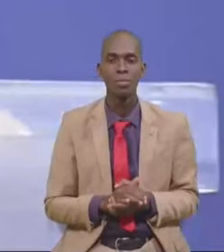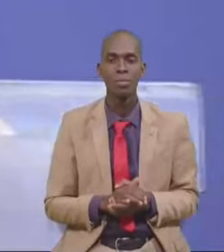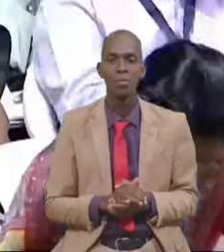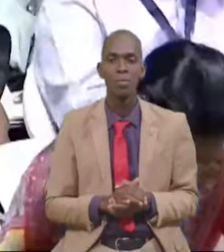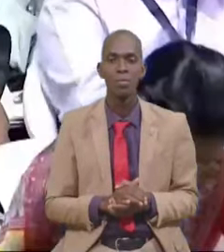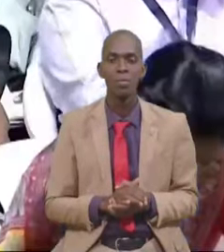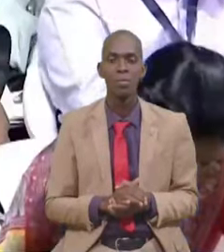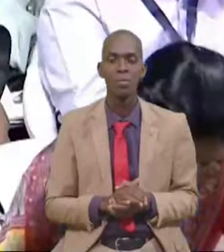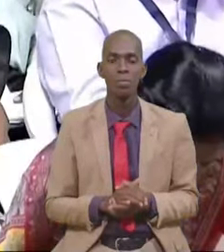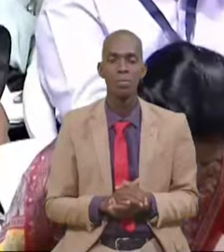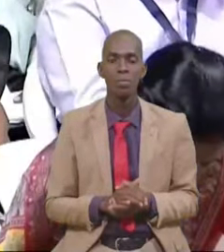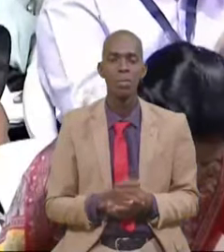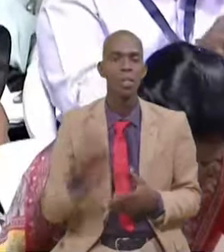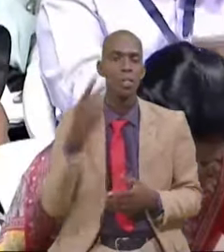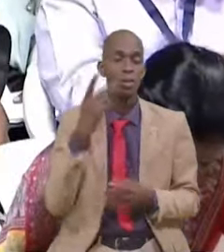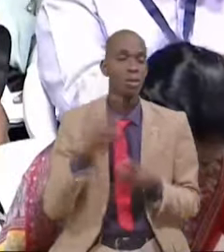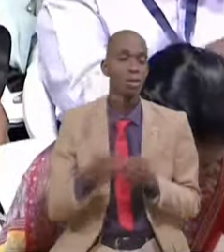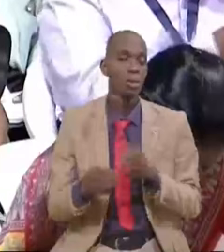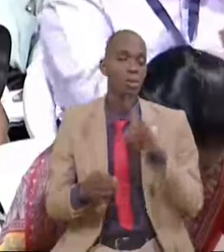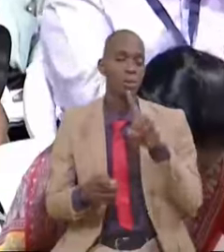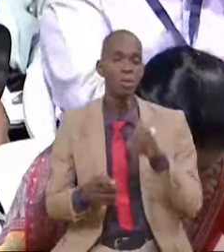Premier élément.